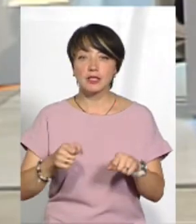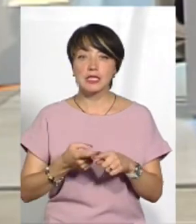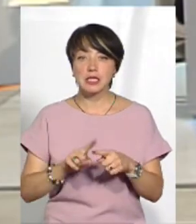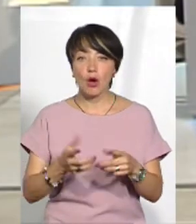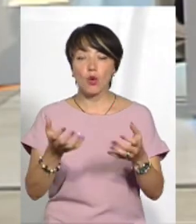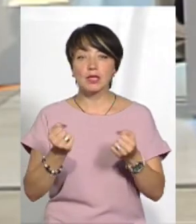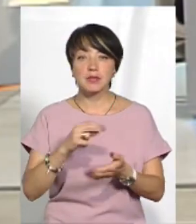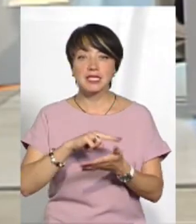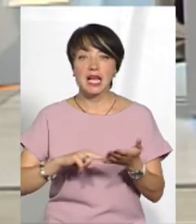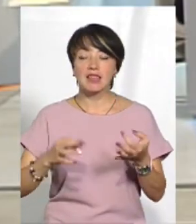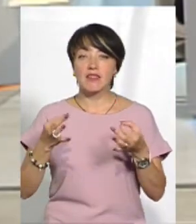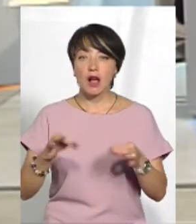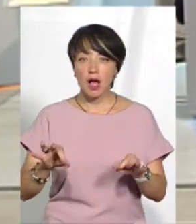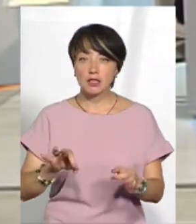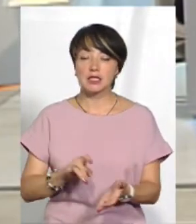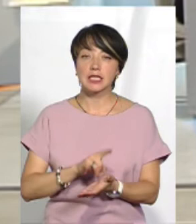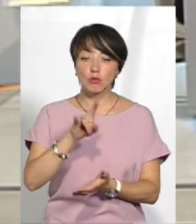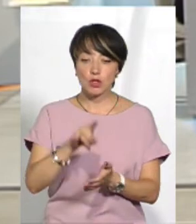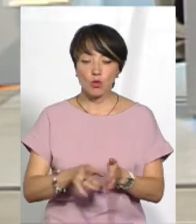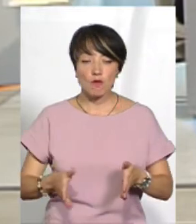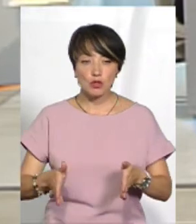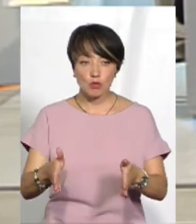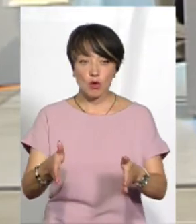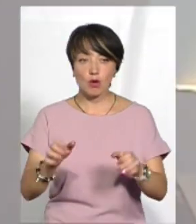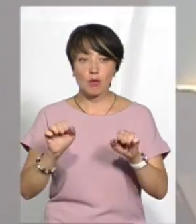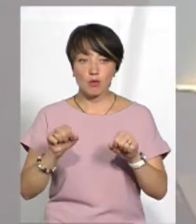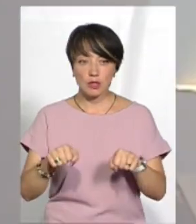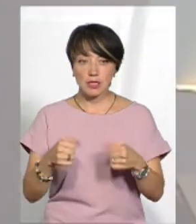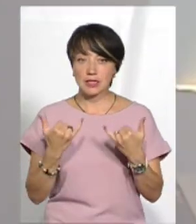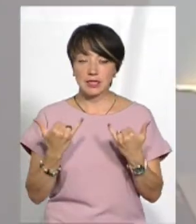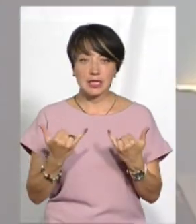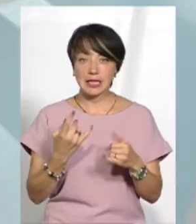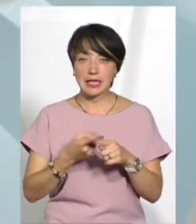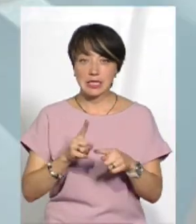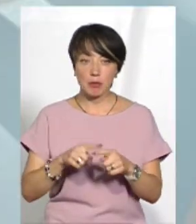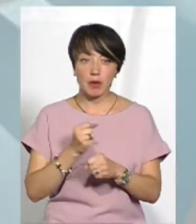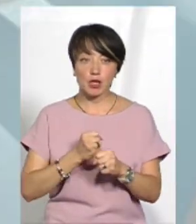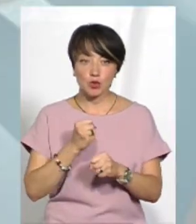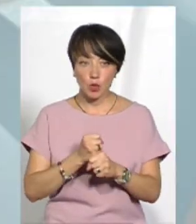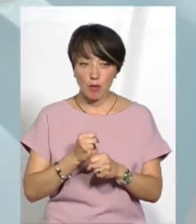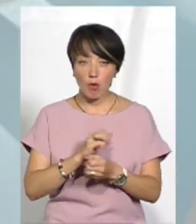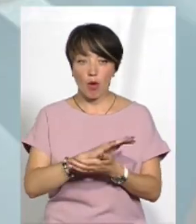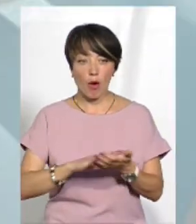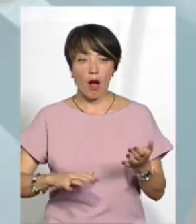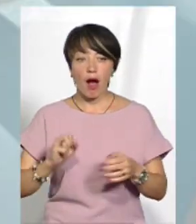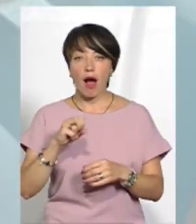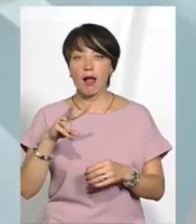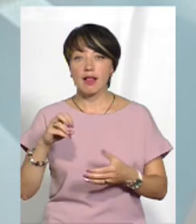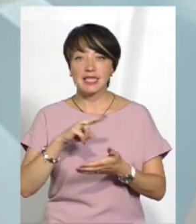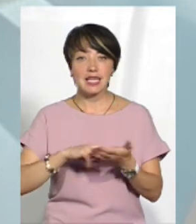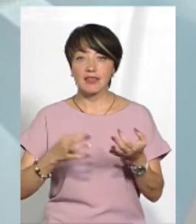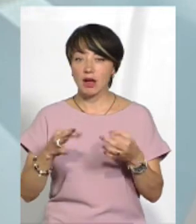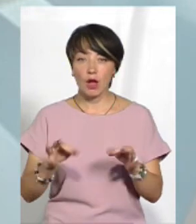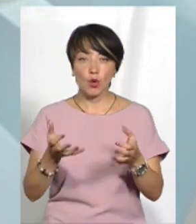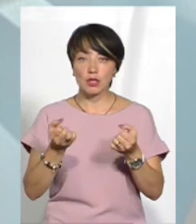це отримання сертифіката з літно-посадкової смуги. Його можна сьогодні отримати? Ми над цим працюємо. Але сертифікат – це